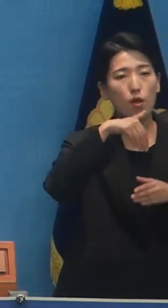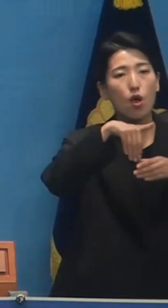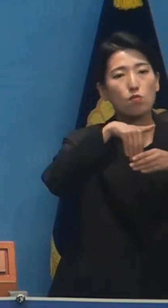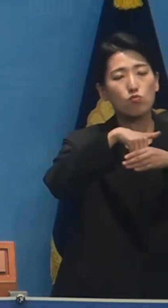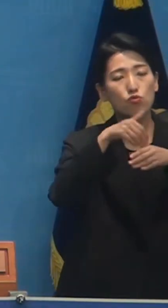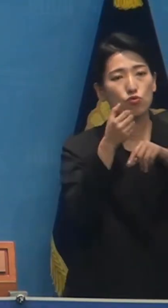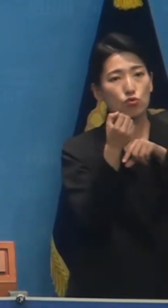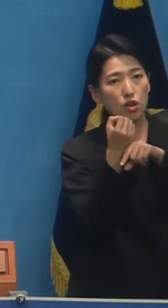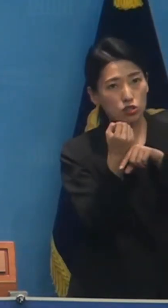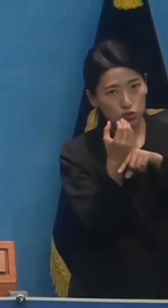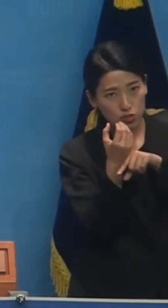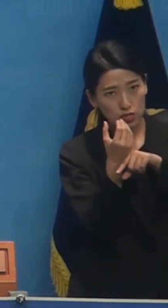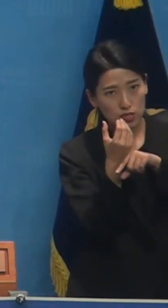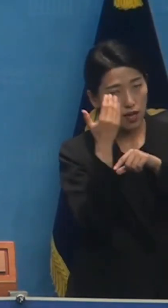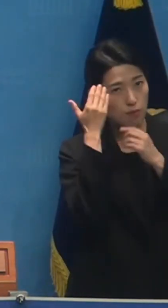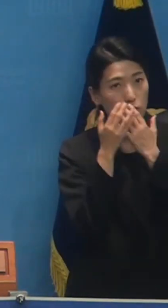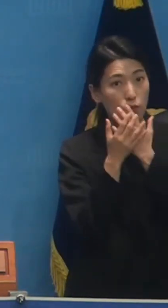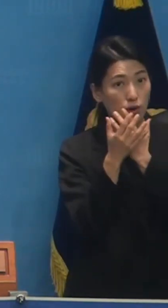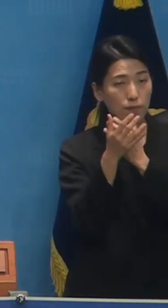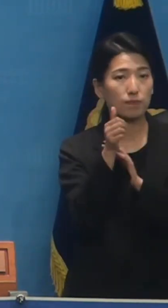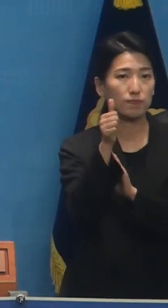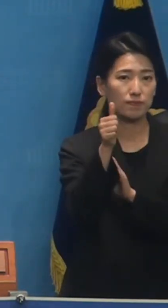미래문화유산포럼 김유희 회장님이십니다.